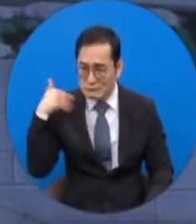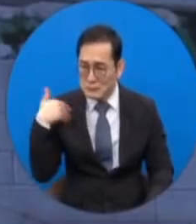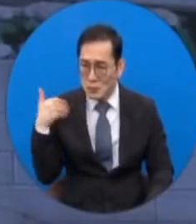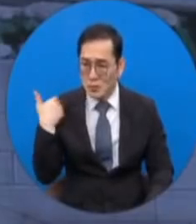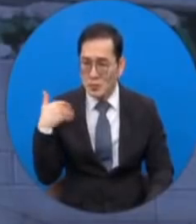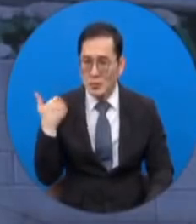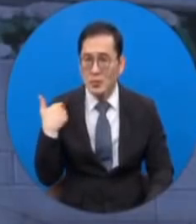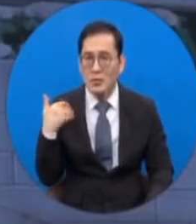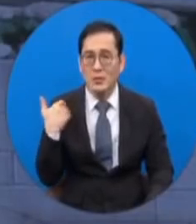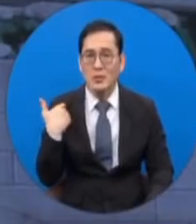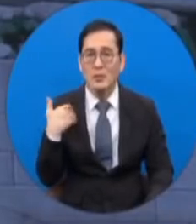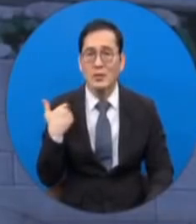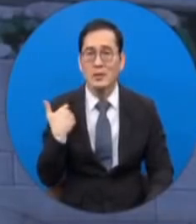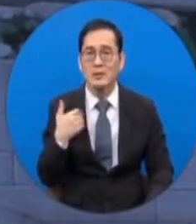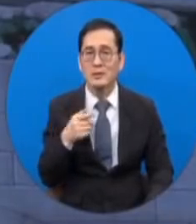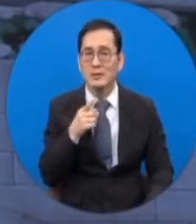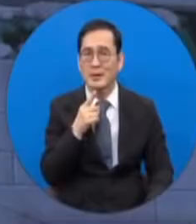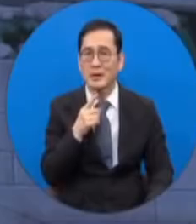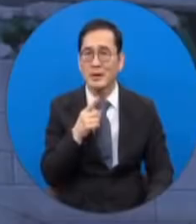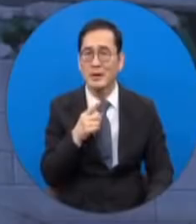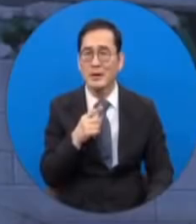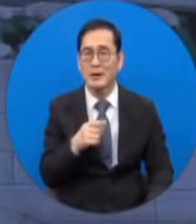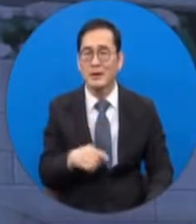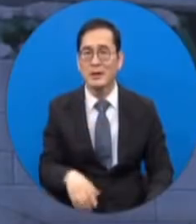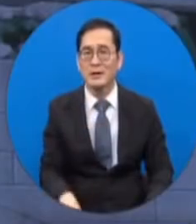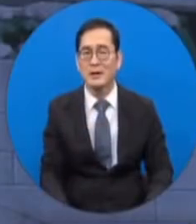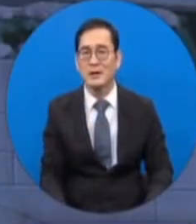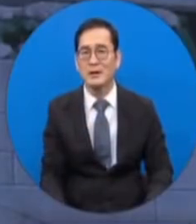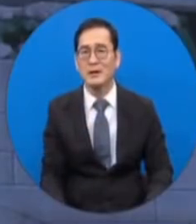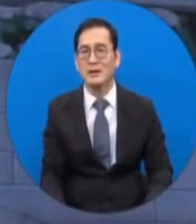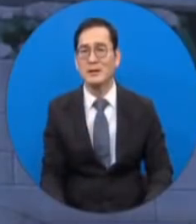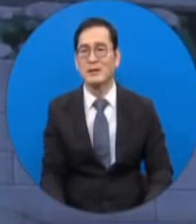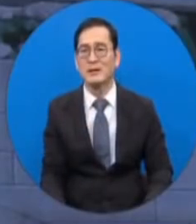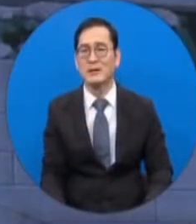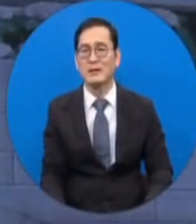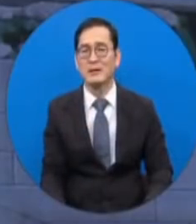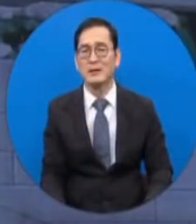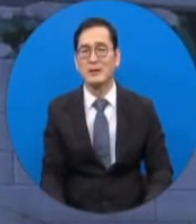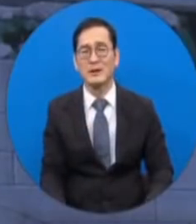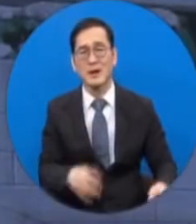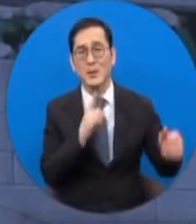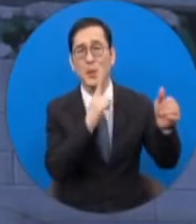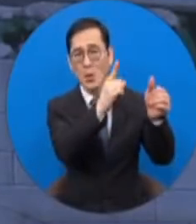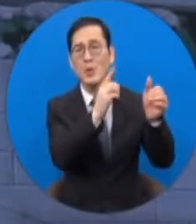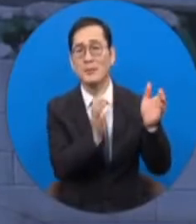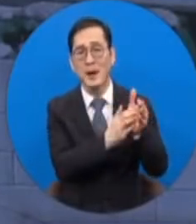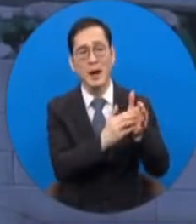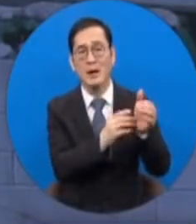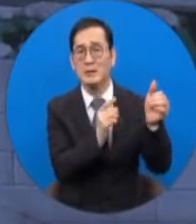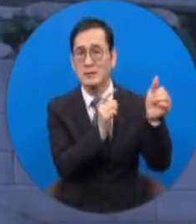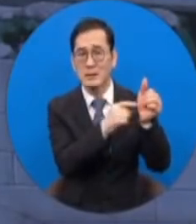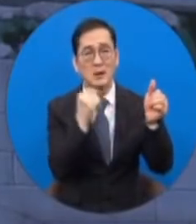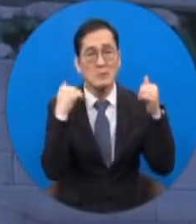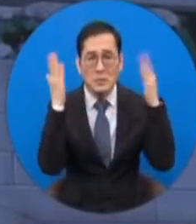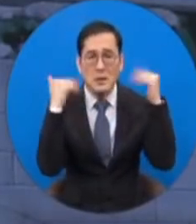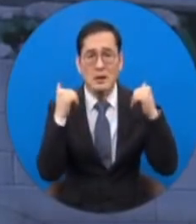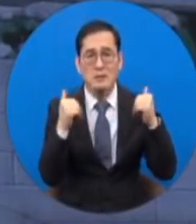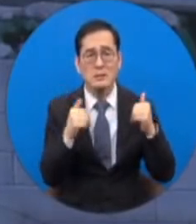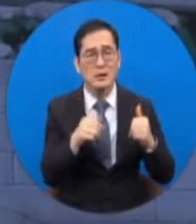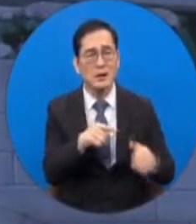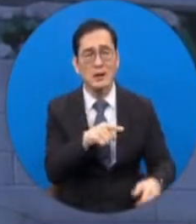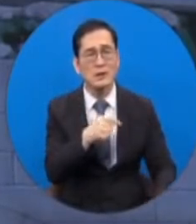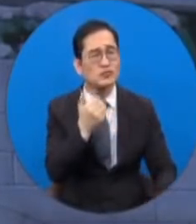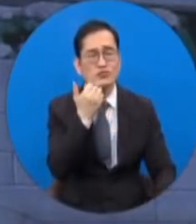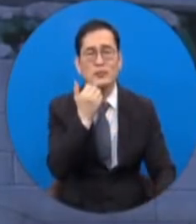얘기하고 있으니 둘중에 하나는 진실은 거 아닙니까 그럼 전 다 했다는 겁니까 전달 안 했다는 겁니까 보고를 받았다는 겁니까